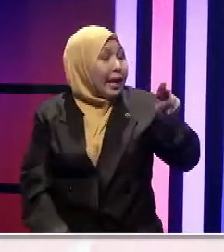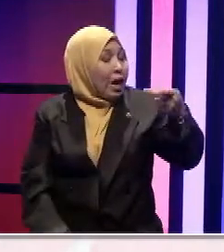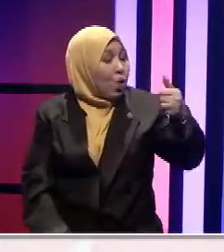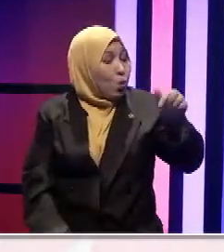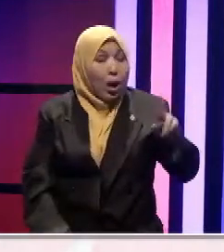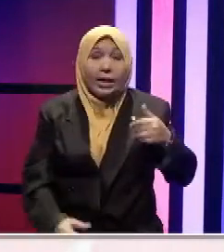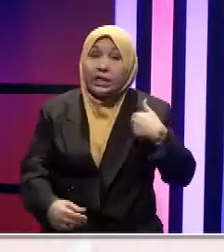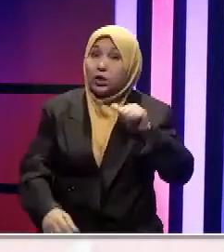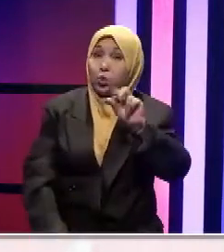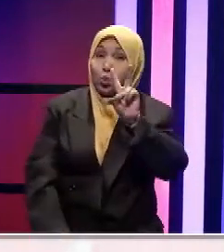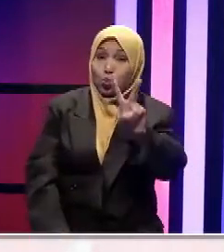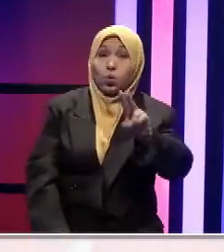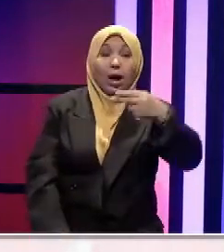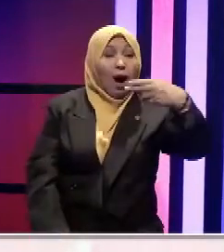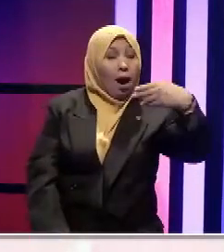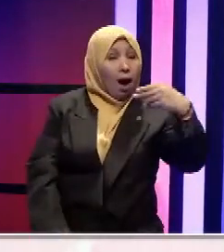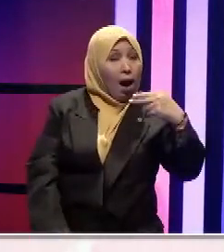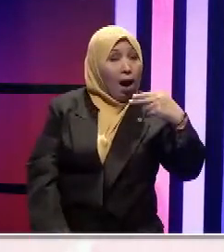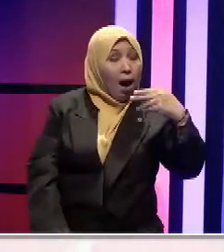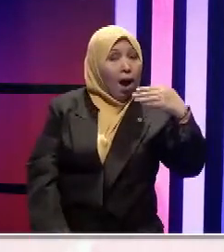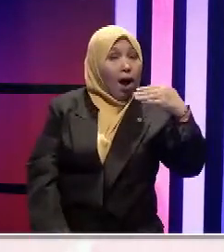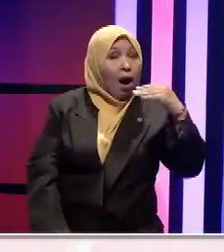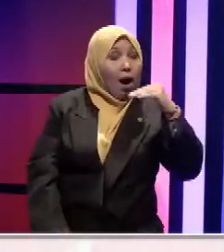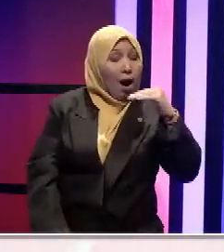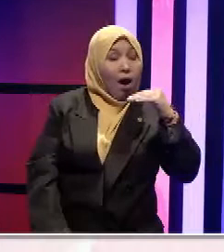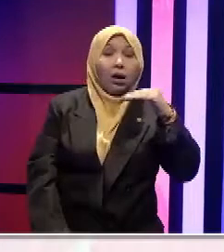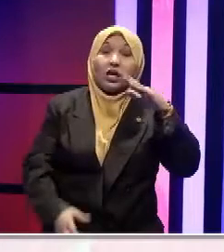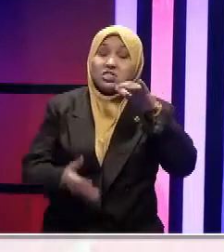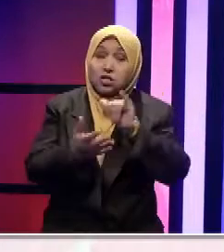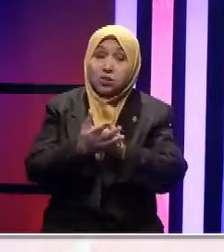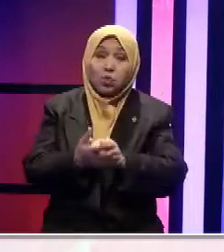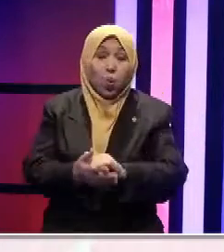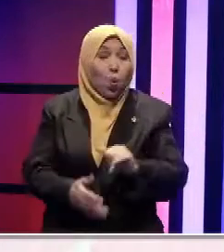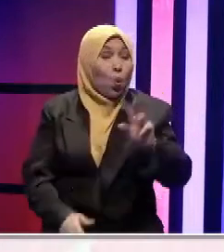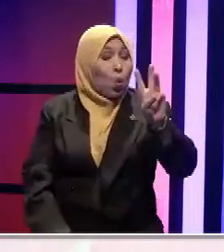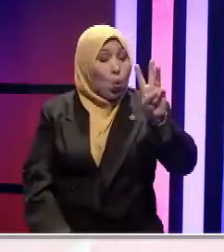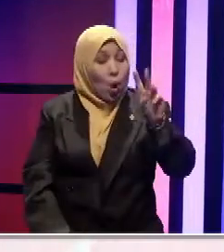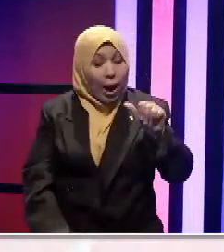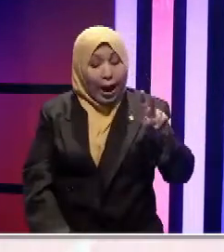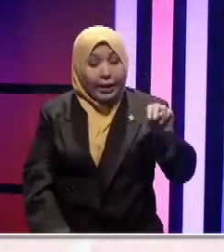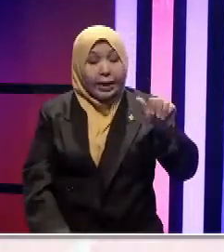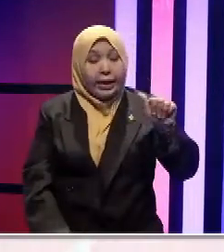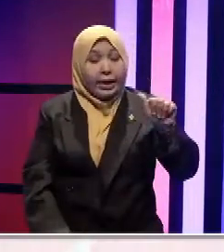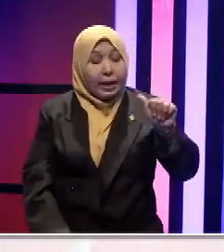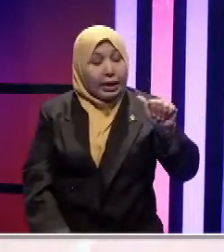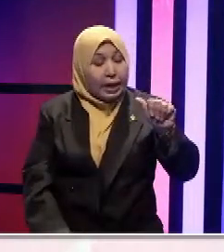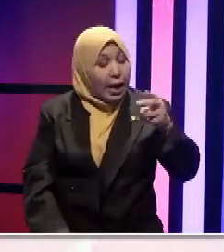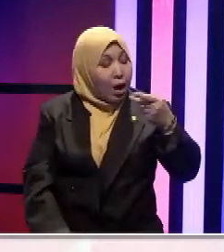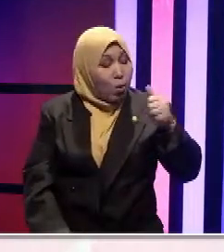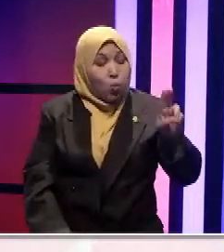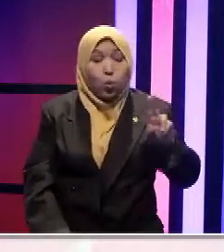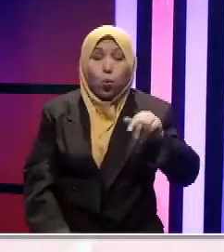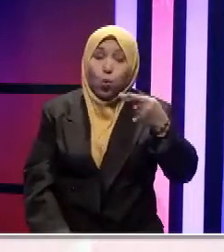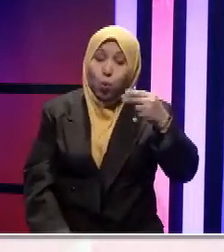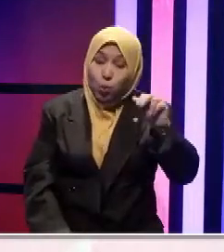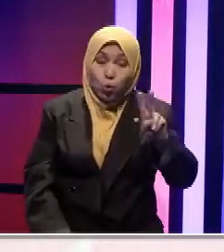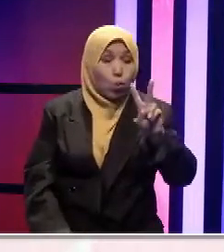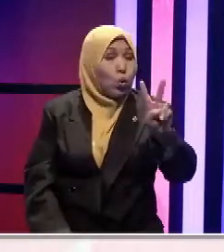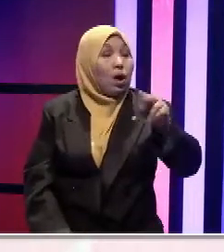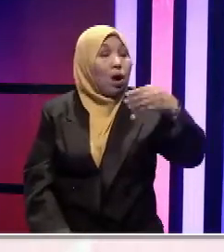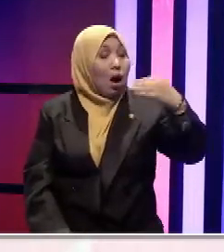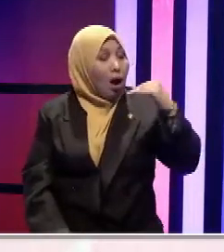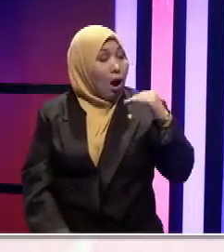dua hari situ Warna huh ada dua wanna huhu Duh hayang